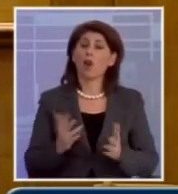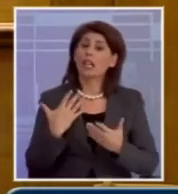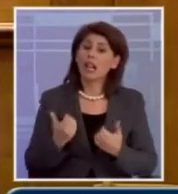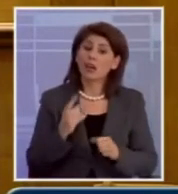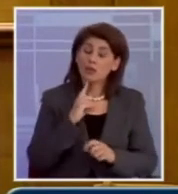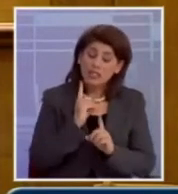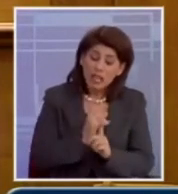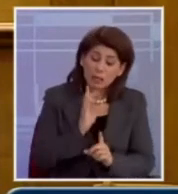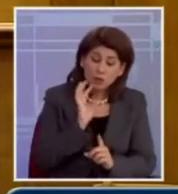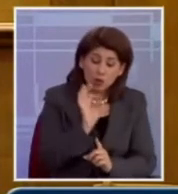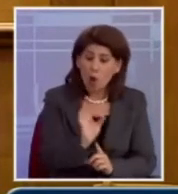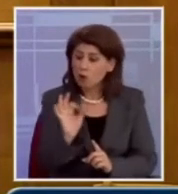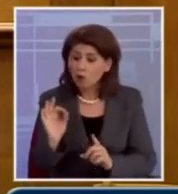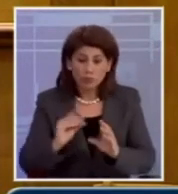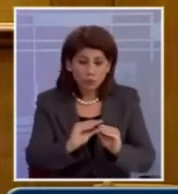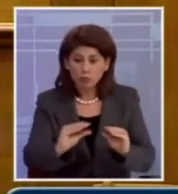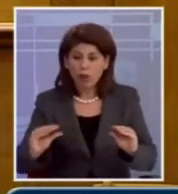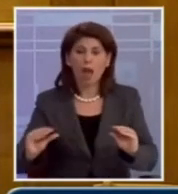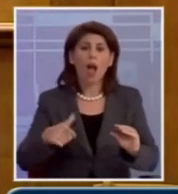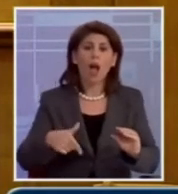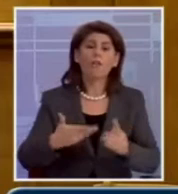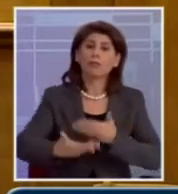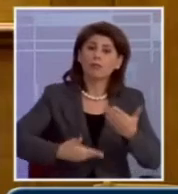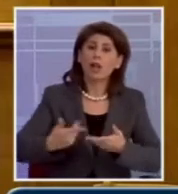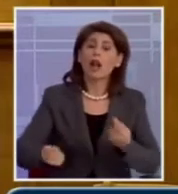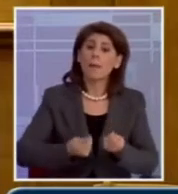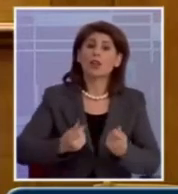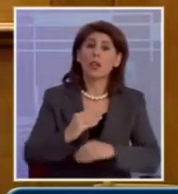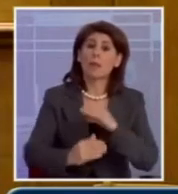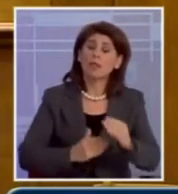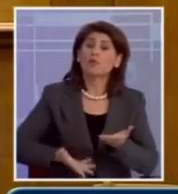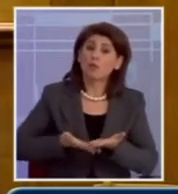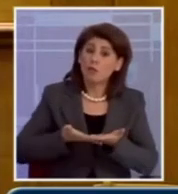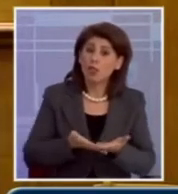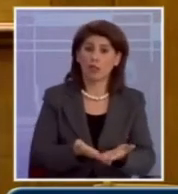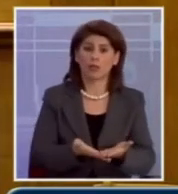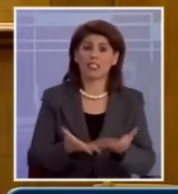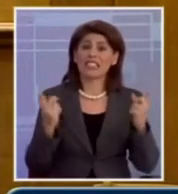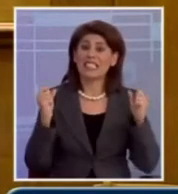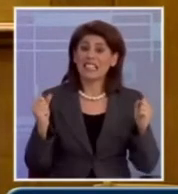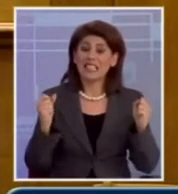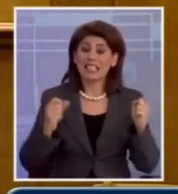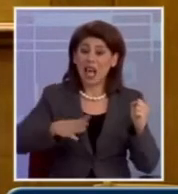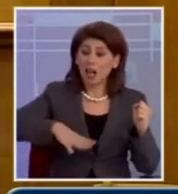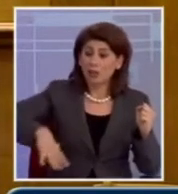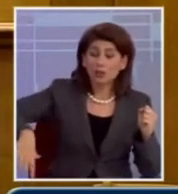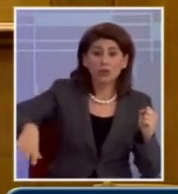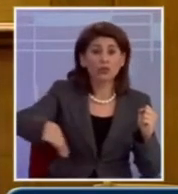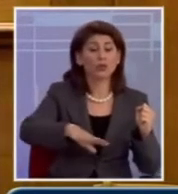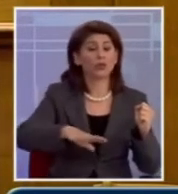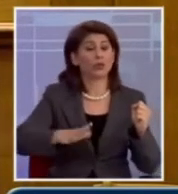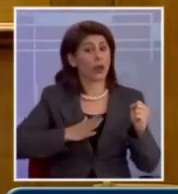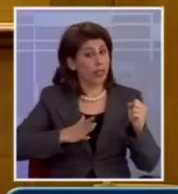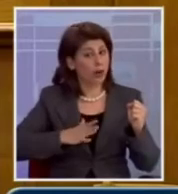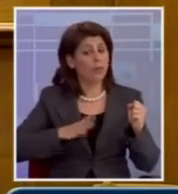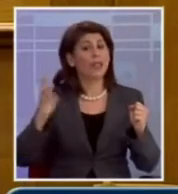συγκεκριμένες στοχεύσεις, είναι αναπαραγωγικές επενδύσεις που συμβάλλουν στην υγεία ενός λαού, και ένας λαός όταν